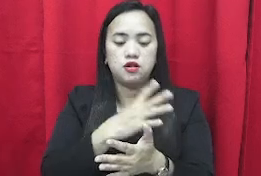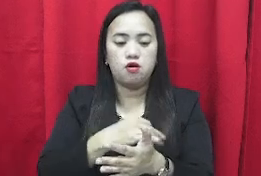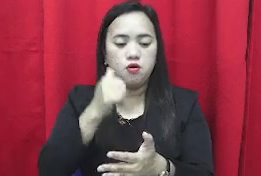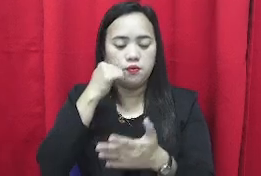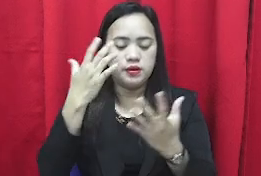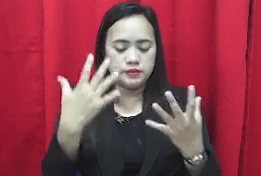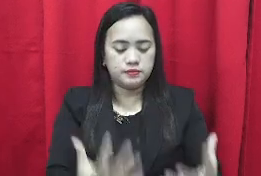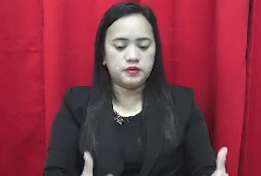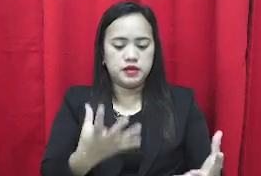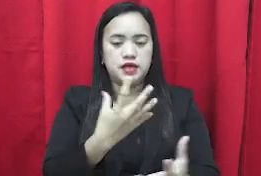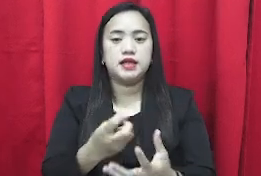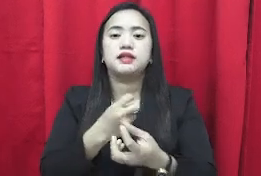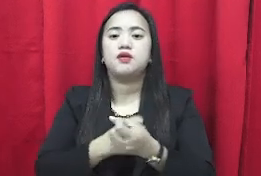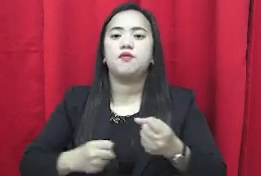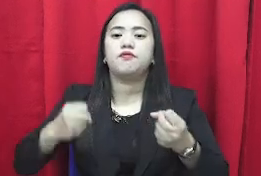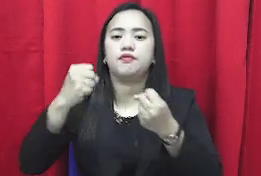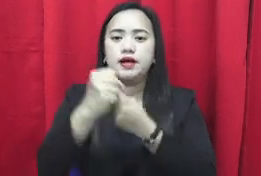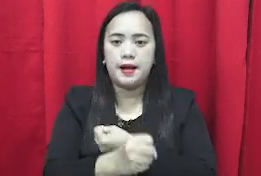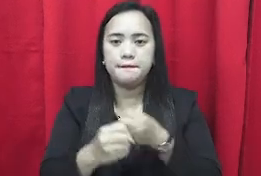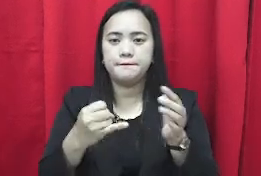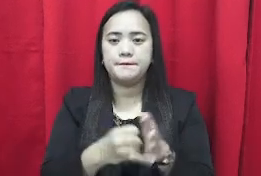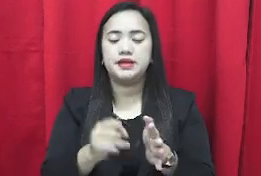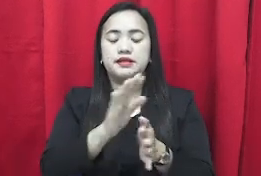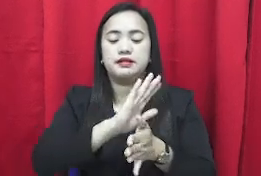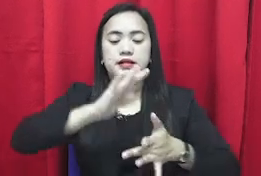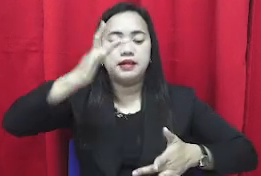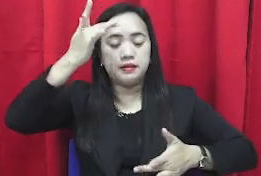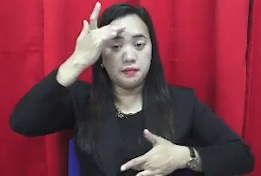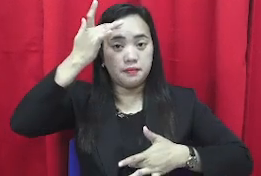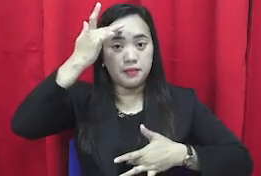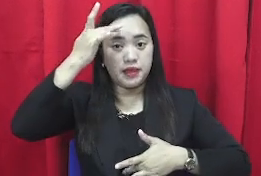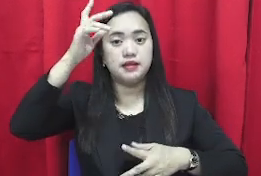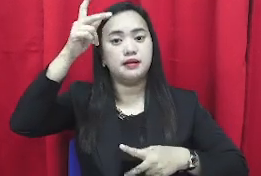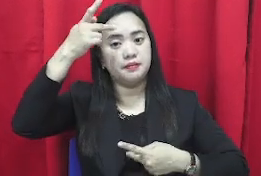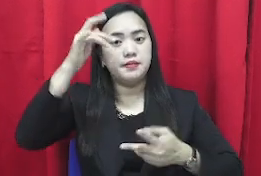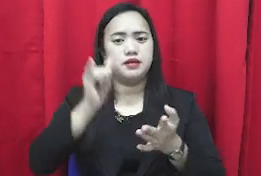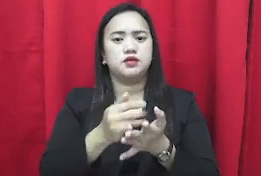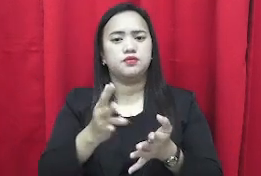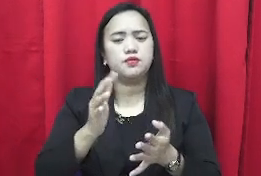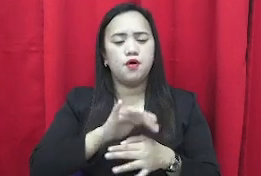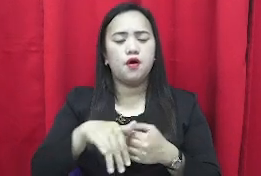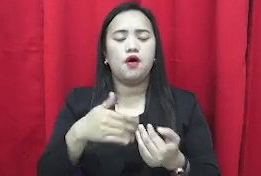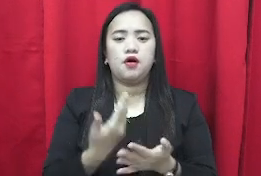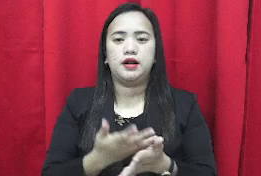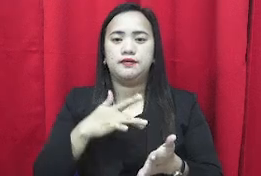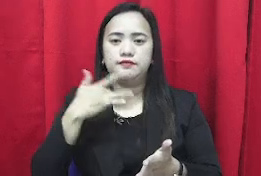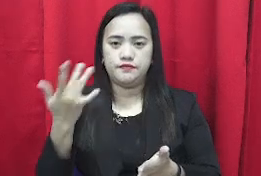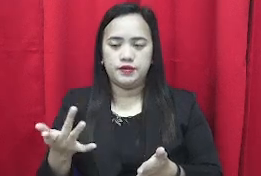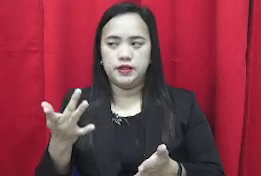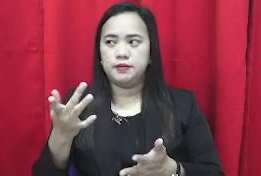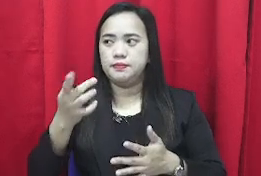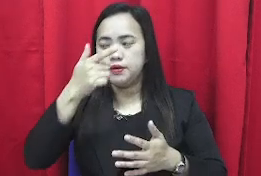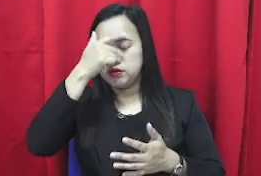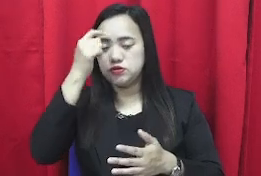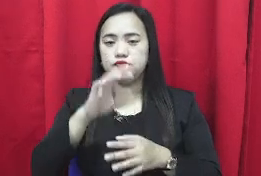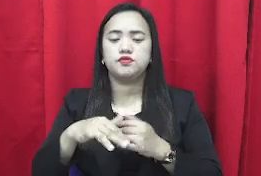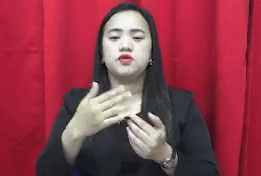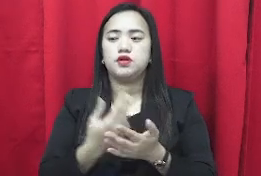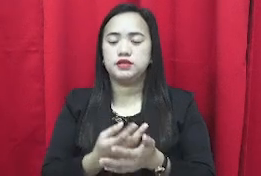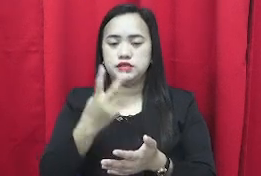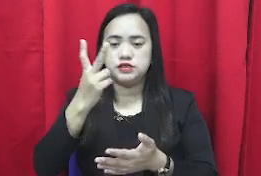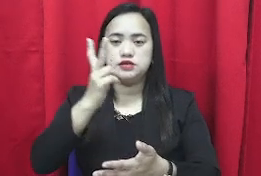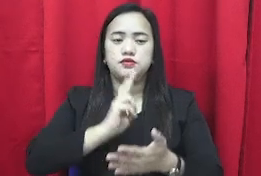at nilalagpasan yan ang sinasabi ko sinasabi ko sa inyo mga kapatid because kung titingnan niyo po dito sa kasunod po ng